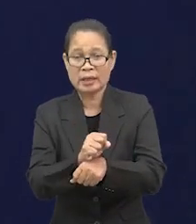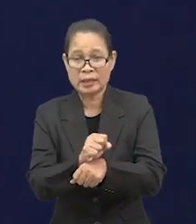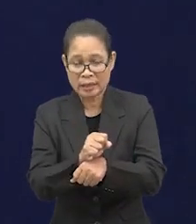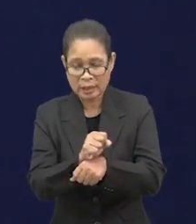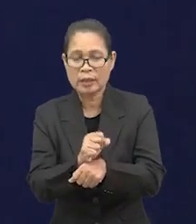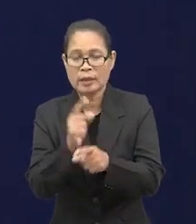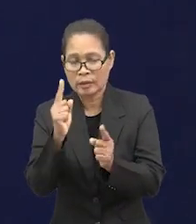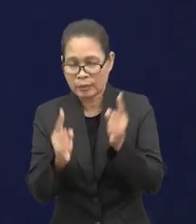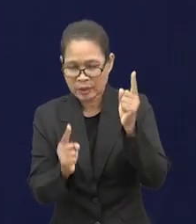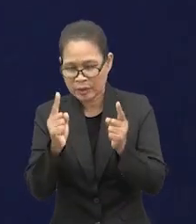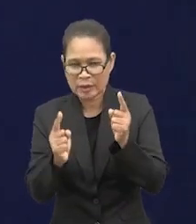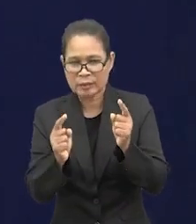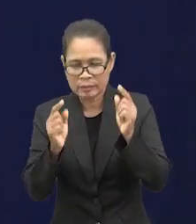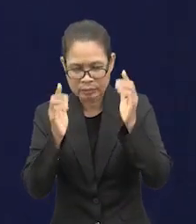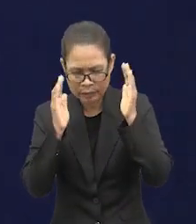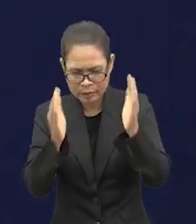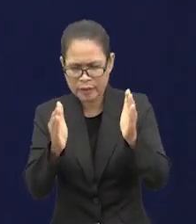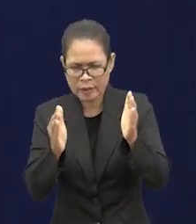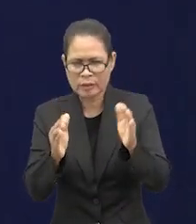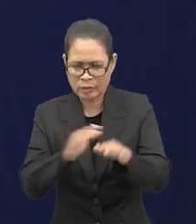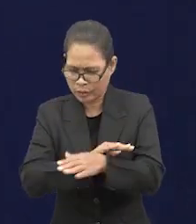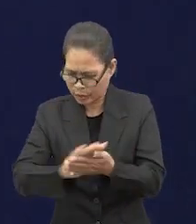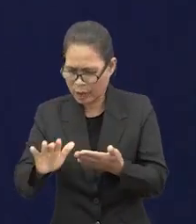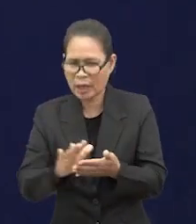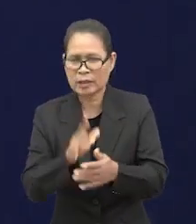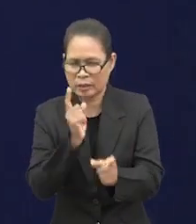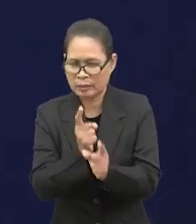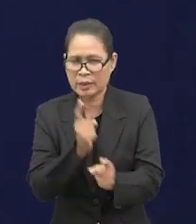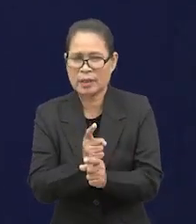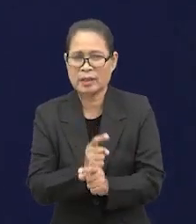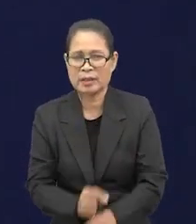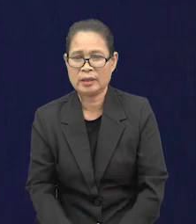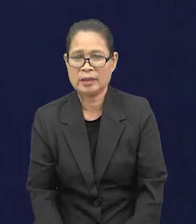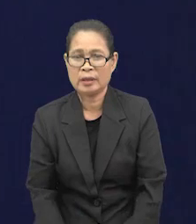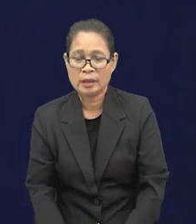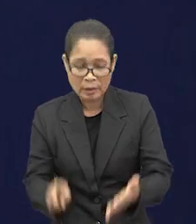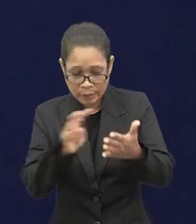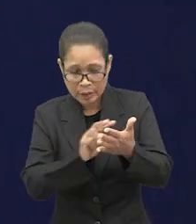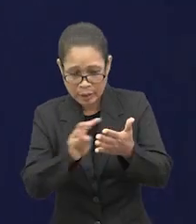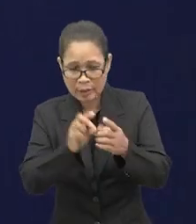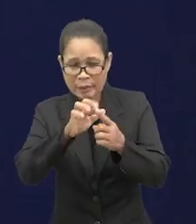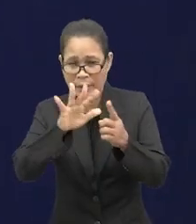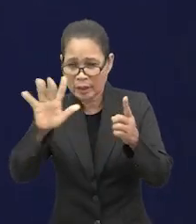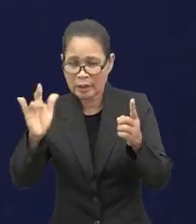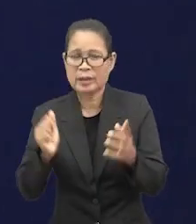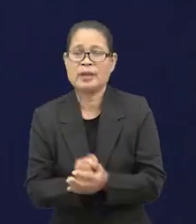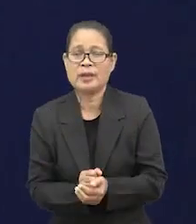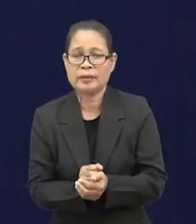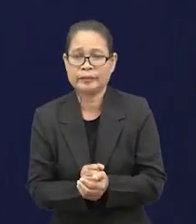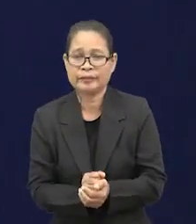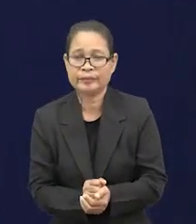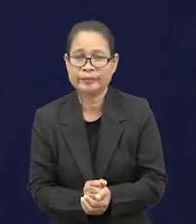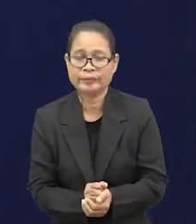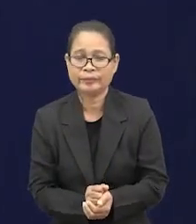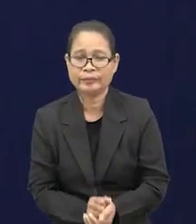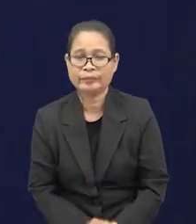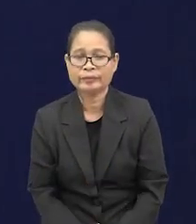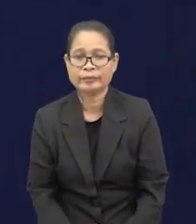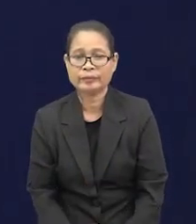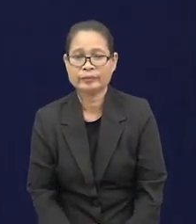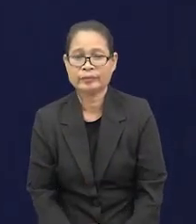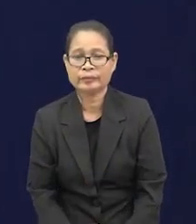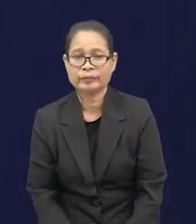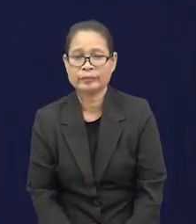vì nét lực cao phá côn phong ná xong thử xe ban mặt chót bật priếng ở xa át ở trầm trời vì nét lực ạ cả đài vì